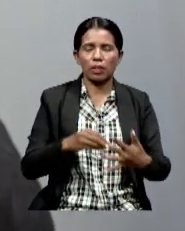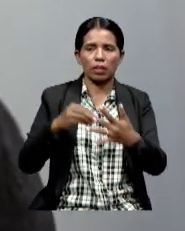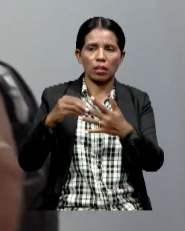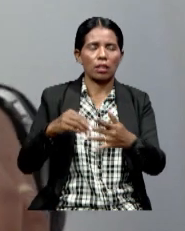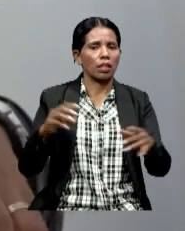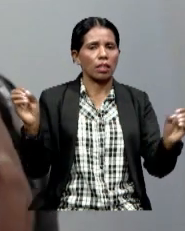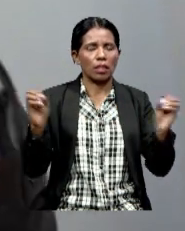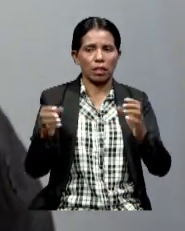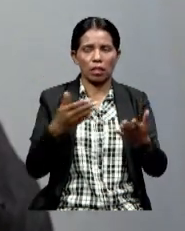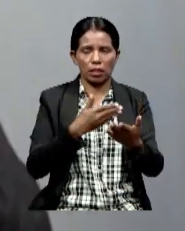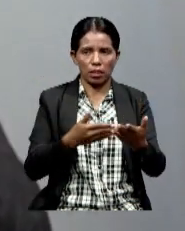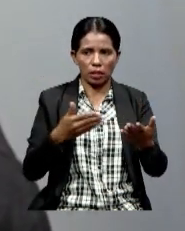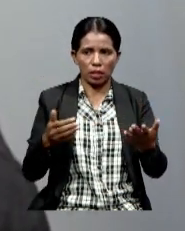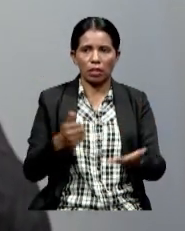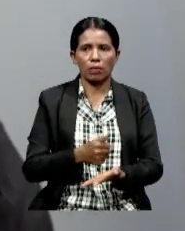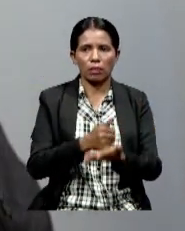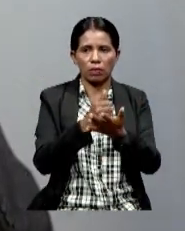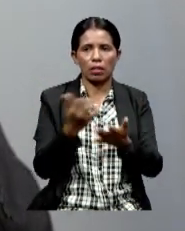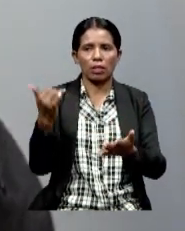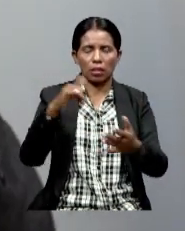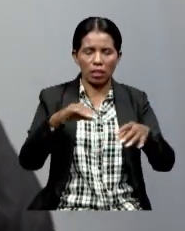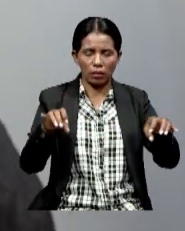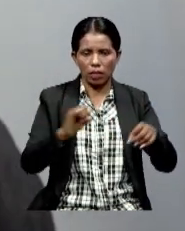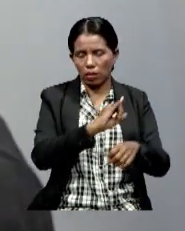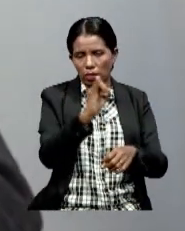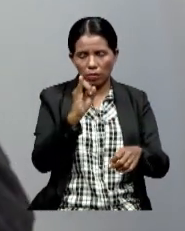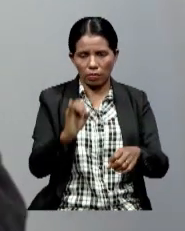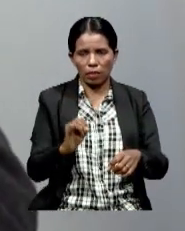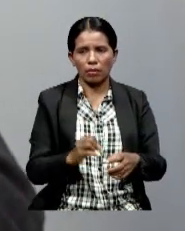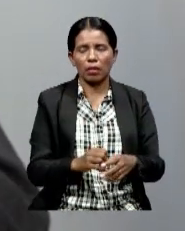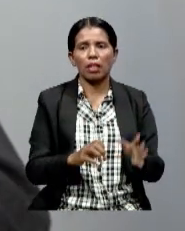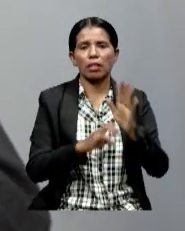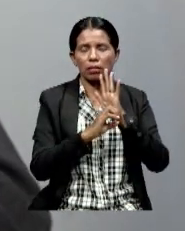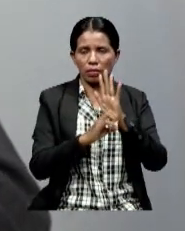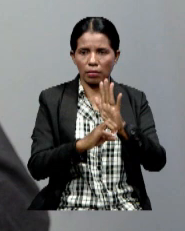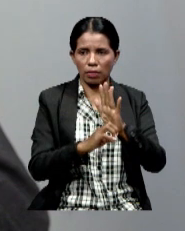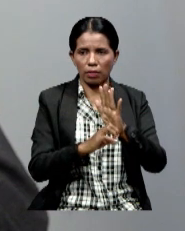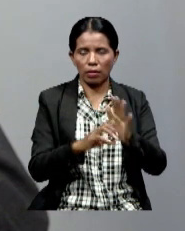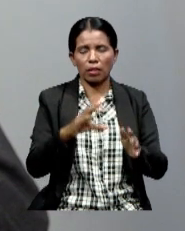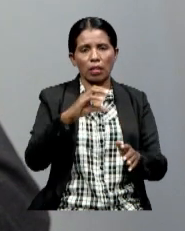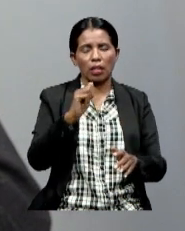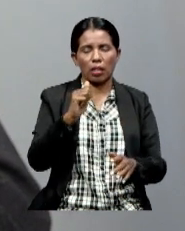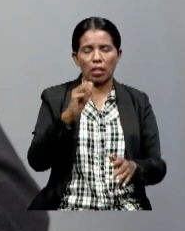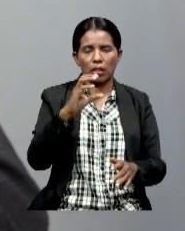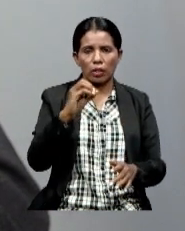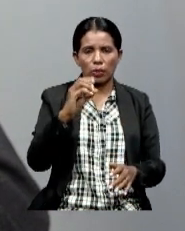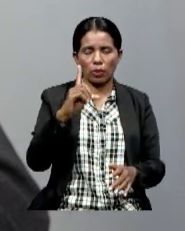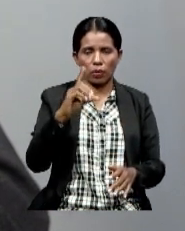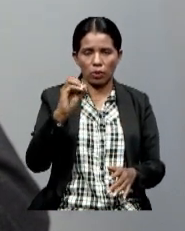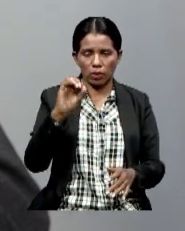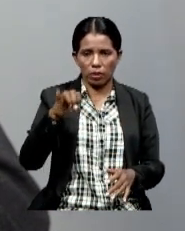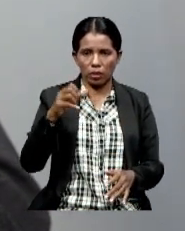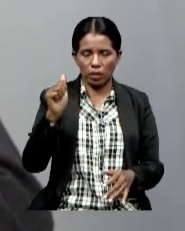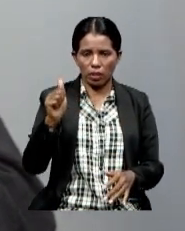ya fasilitas ini be azuda sirah servisu atau identifika nahal tratamento por exemplo ya kardiologia ne ya